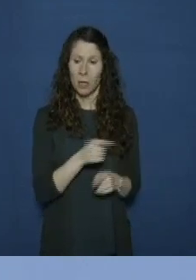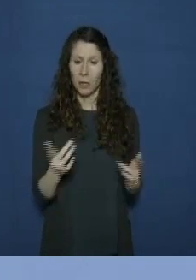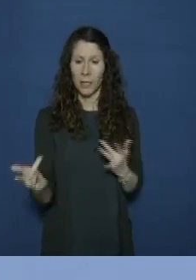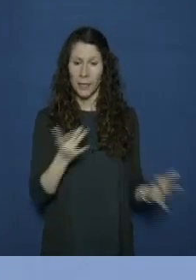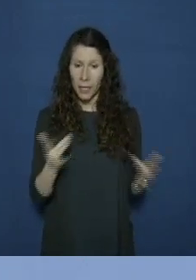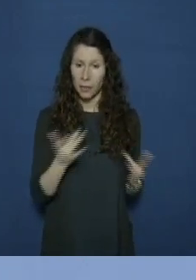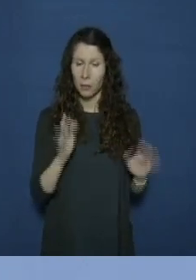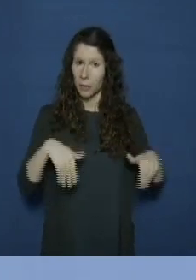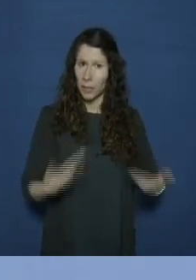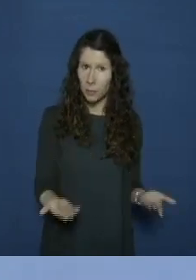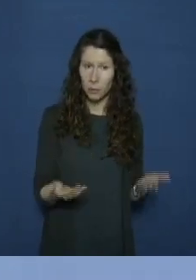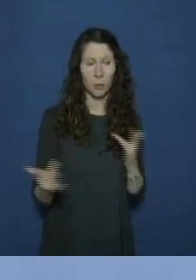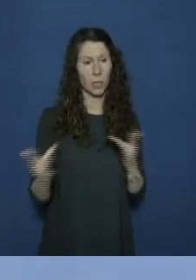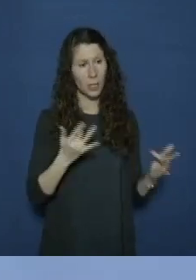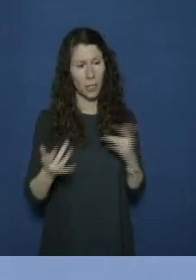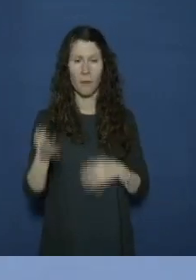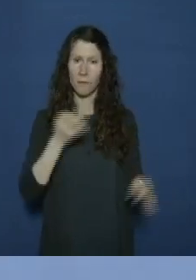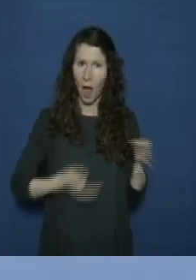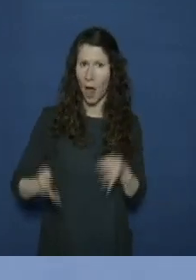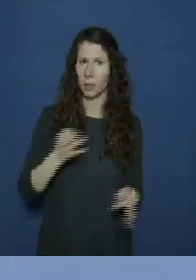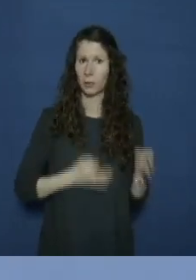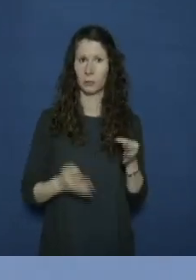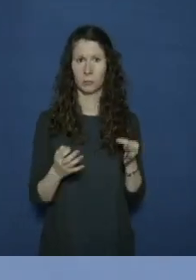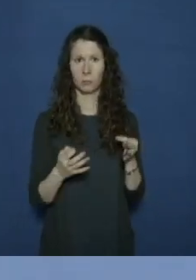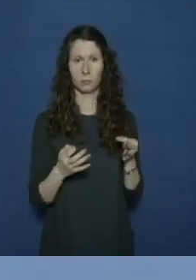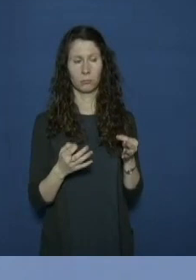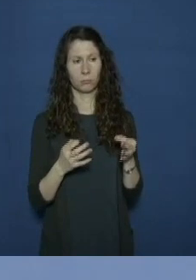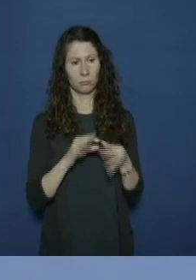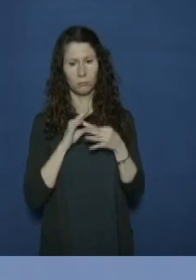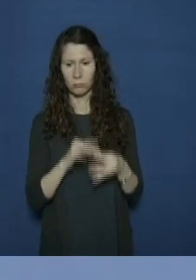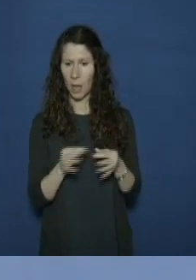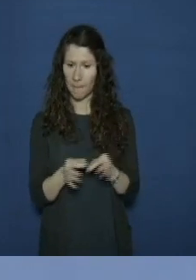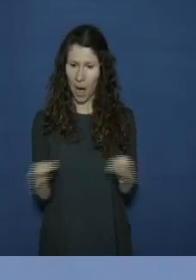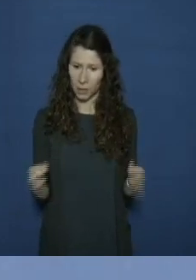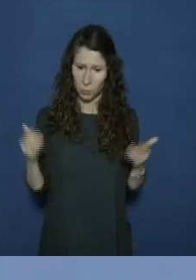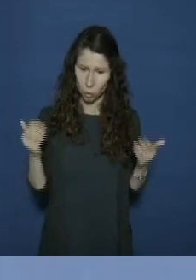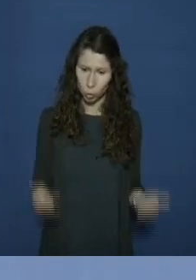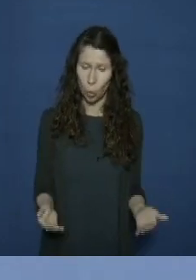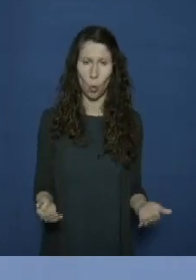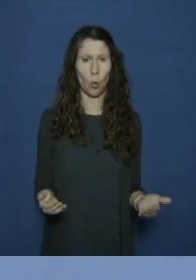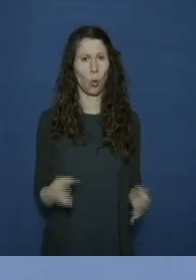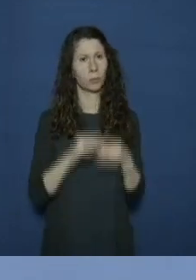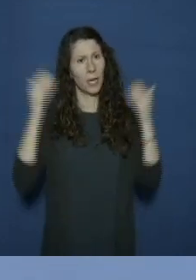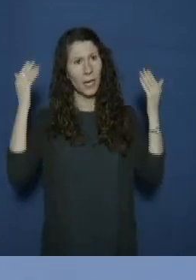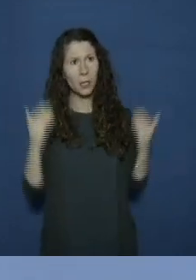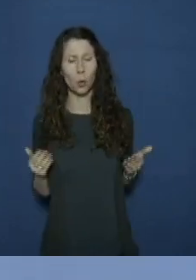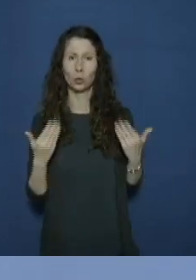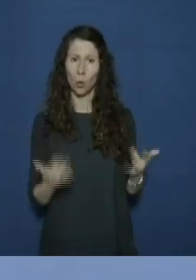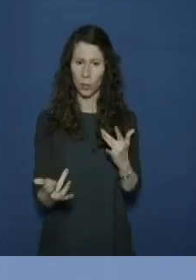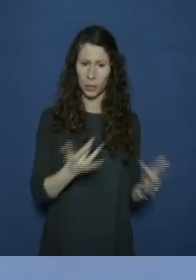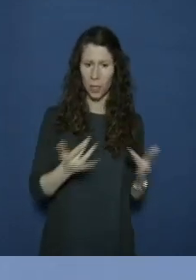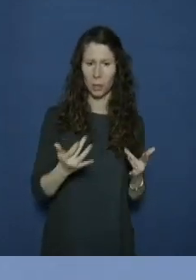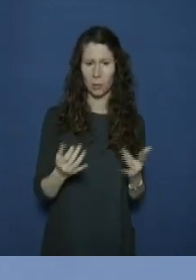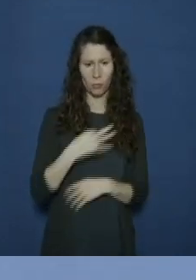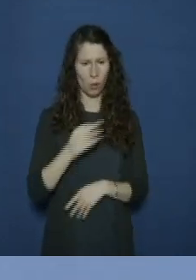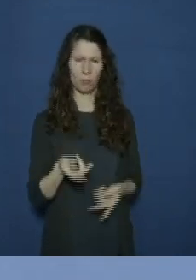es Kritik und Fragen gibt an den Maßnahmen und den Hintergründen, das finde ich nicht nur